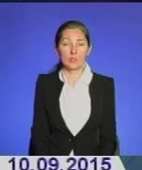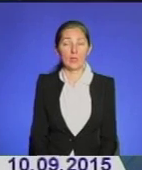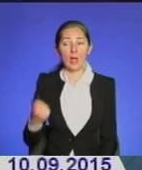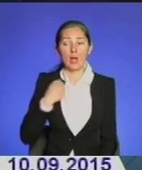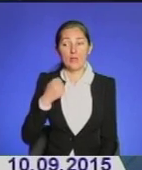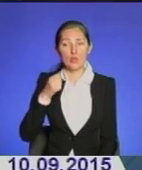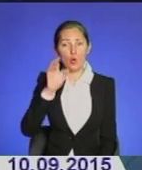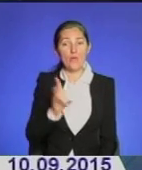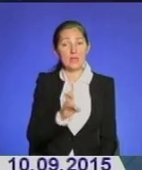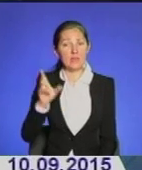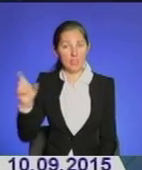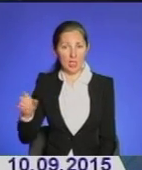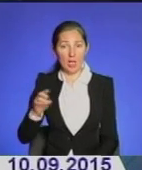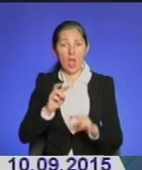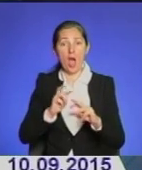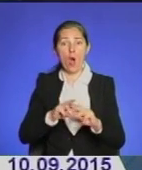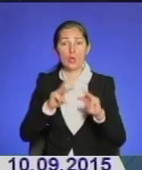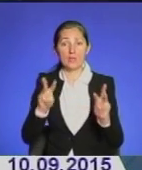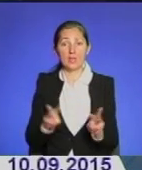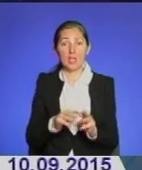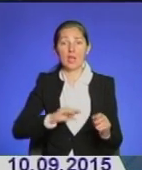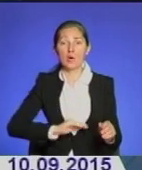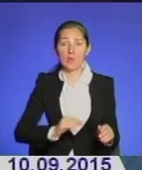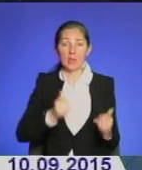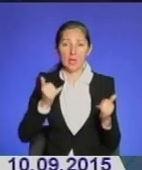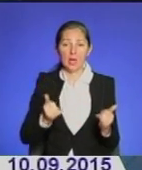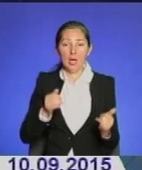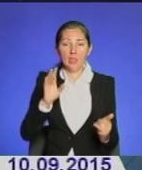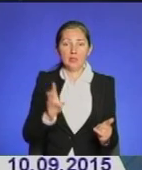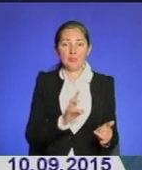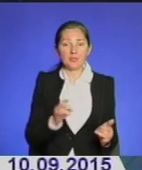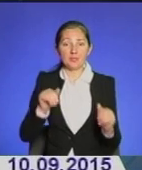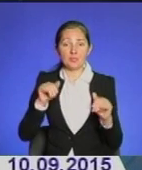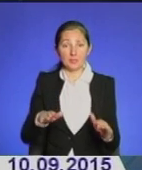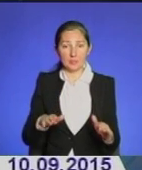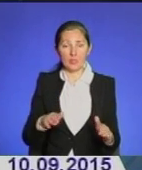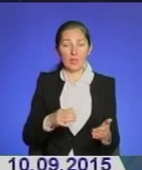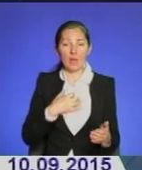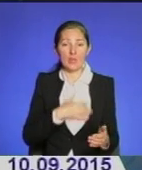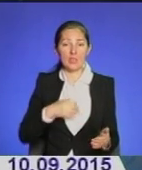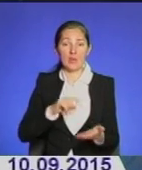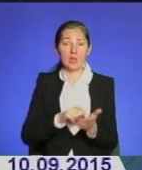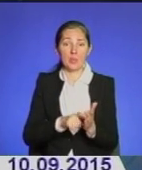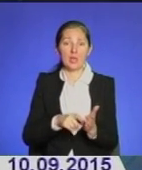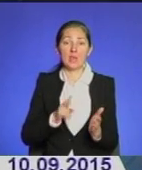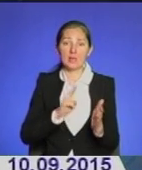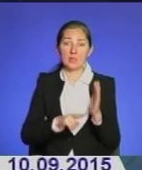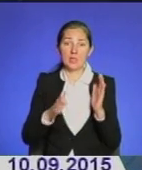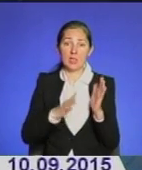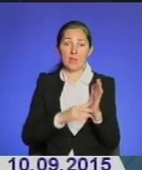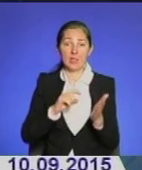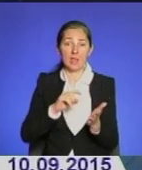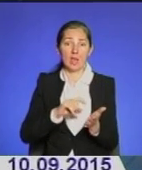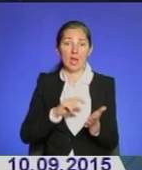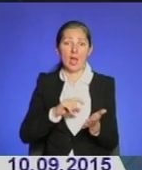Військові священники освятили офіс. Відтепер капеланська служба вирішуватиме важливе питання у 79-му кабінеті готелю «Україна». Сюди